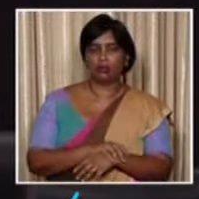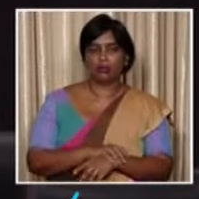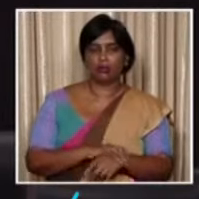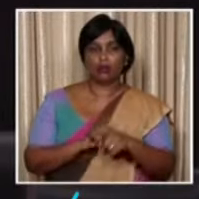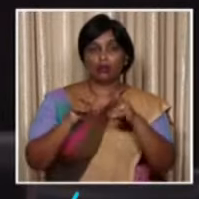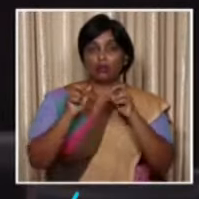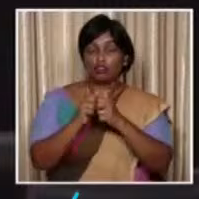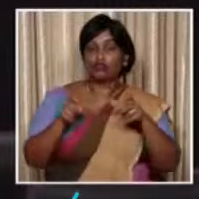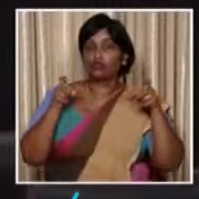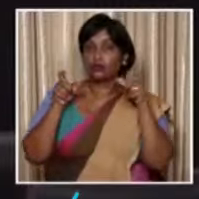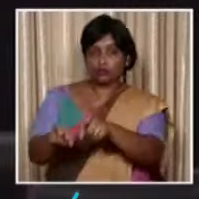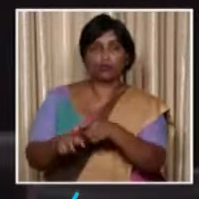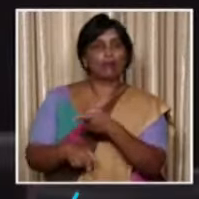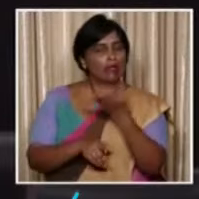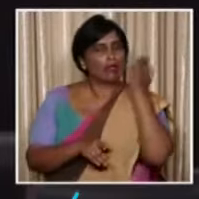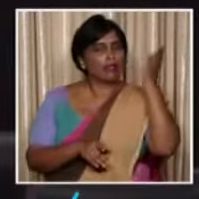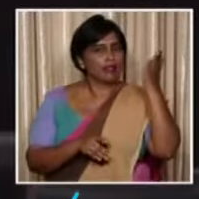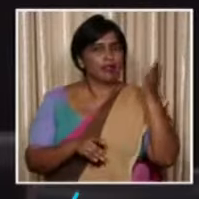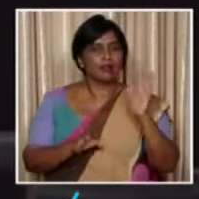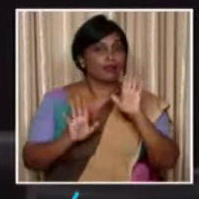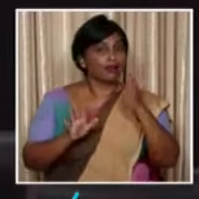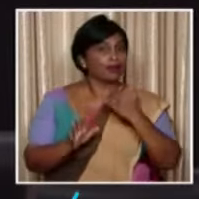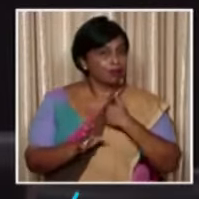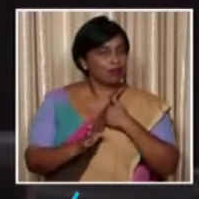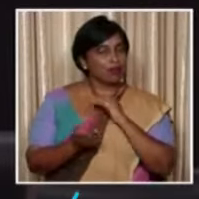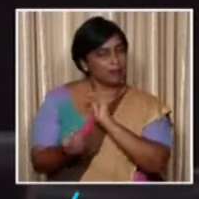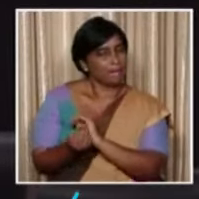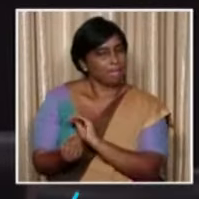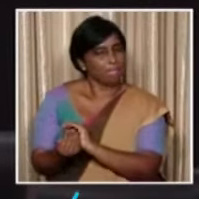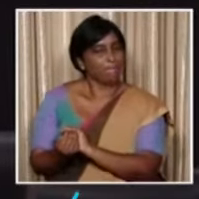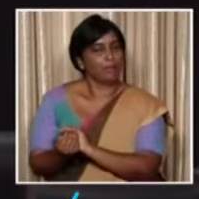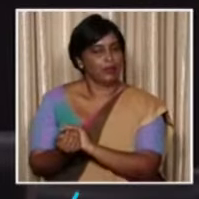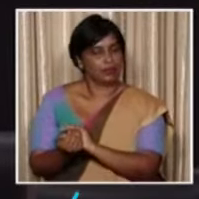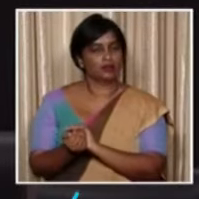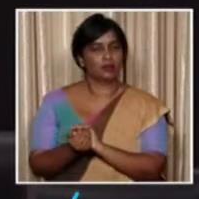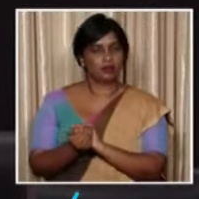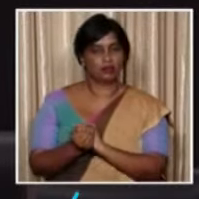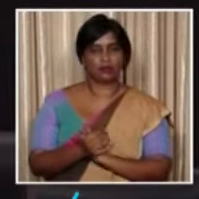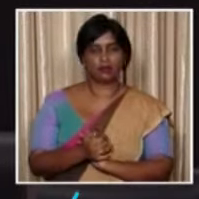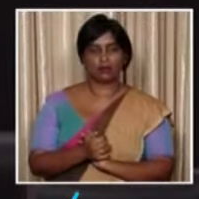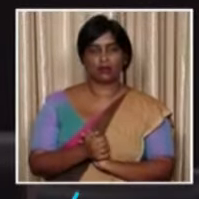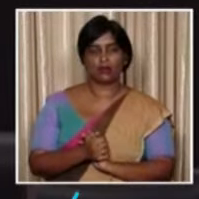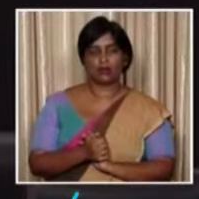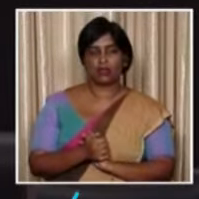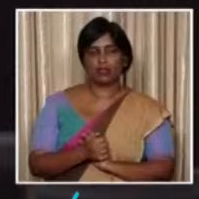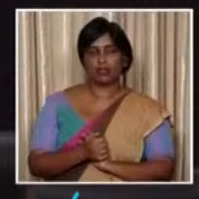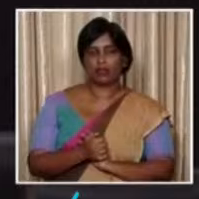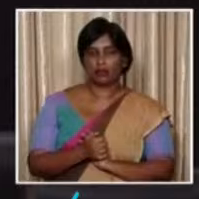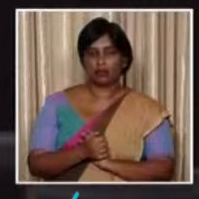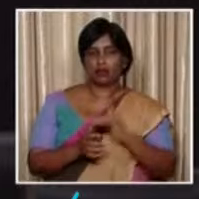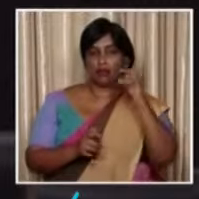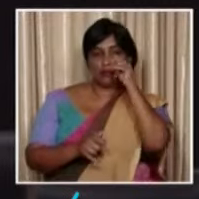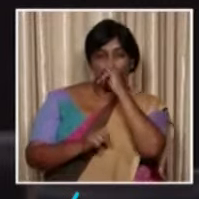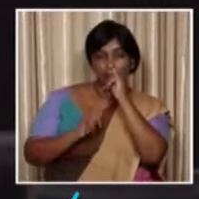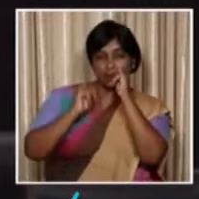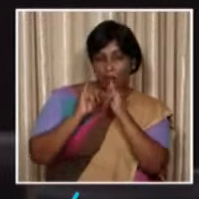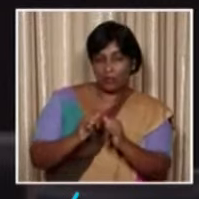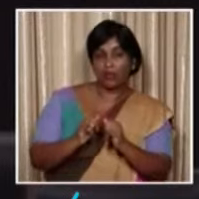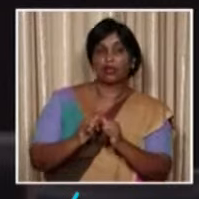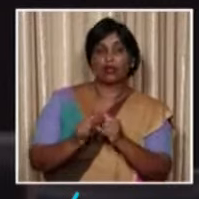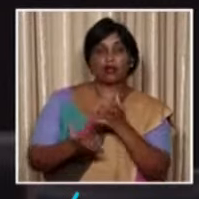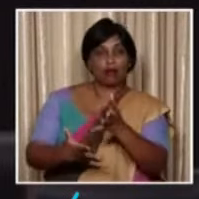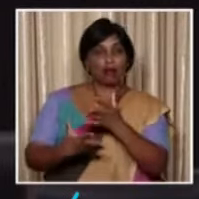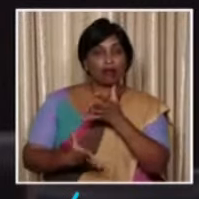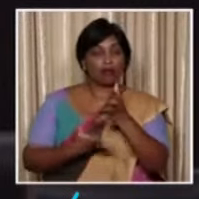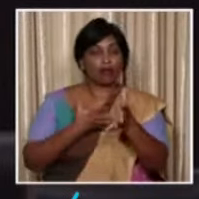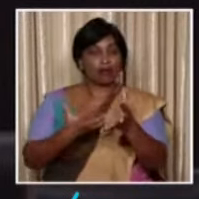ඔන්නෝකයි තහනම් කරේ හැබැයි මම ඒක ආරක්ෂා කරගත්තා රිස්ලි ඉන්දියාස්ගේ අක්‍රමිකතා එක්ක තමයි රග්බි එක